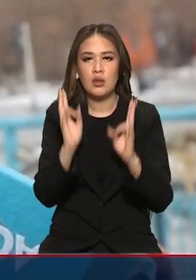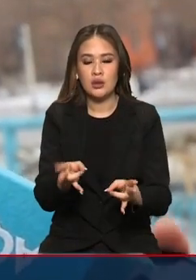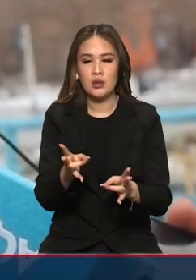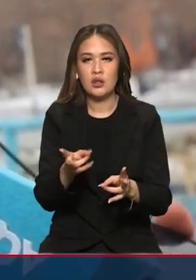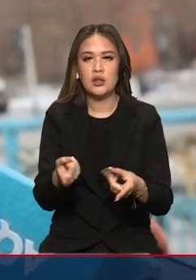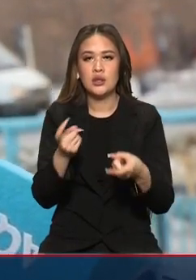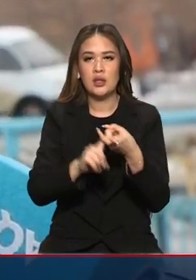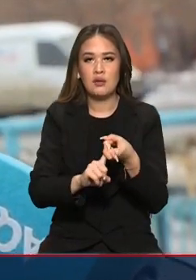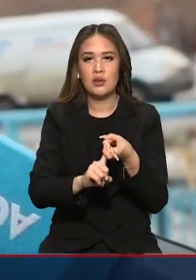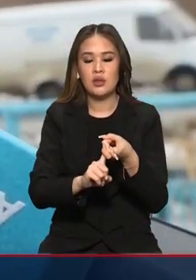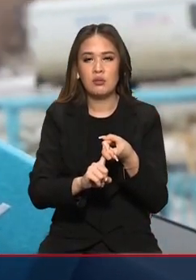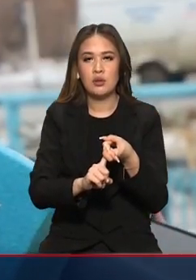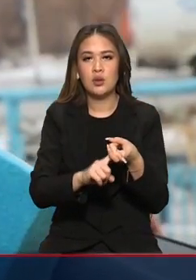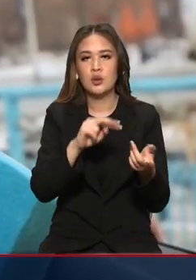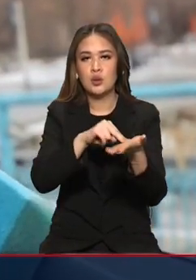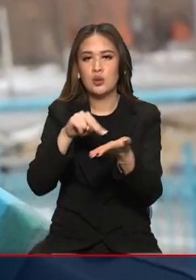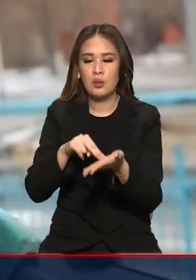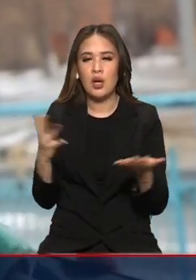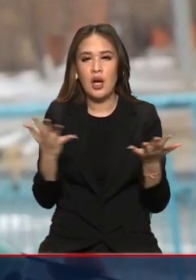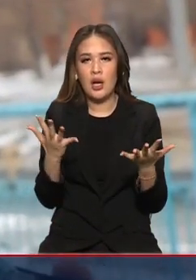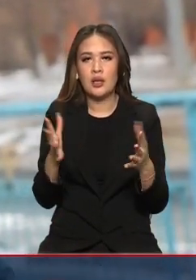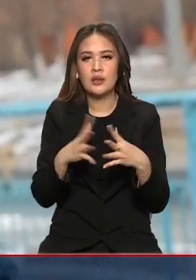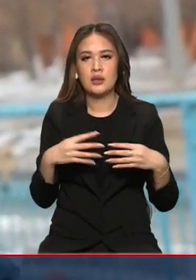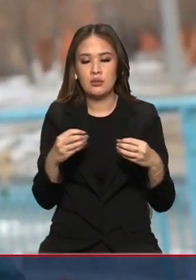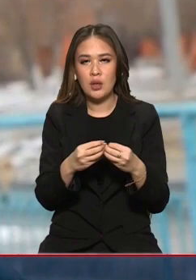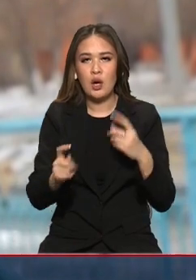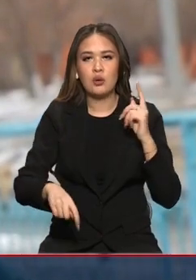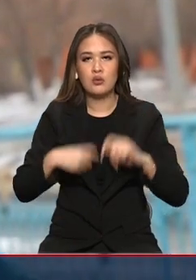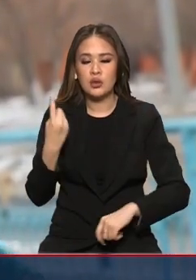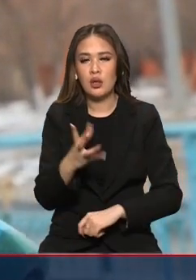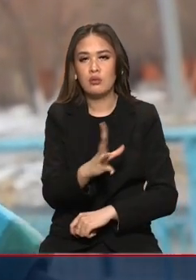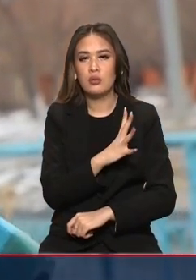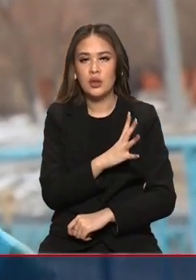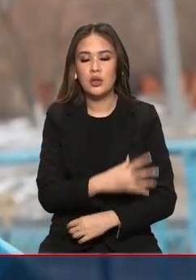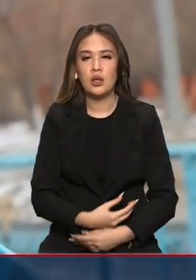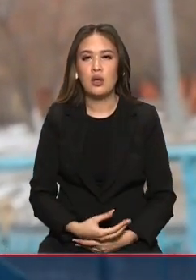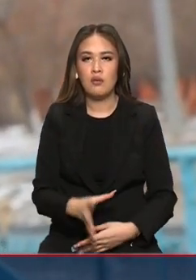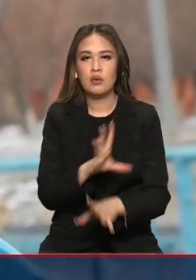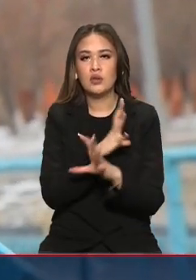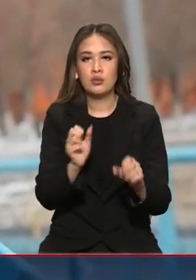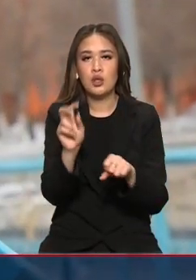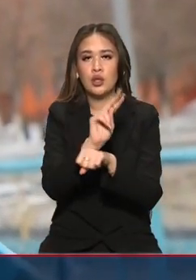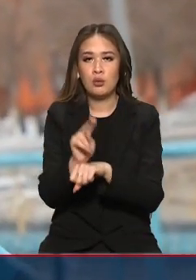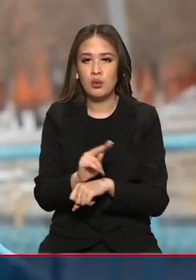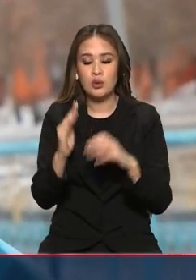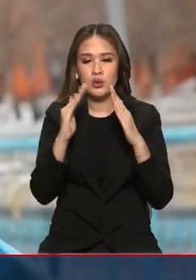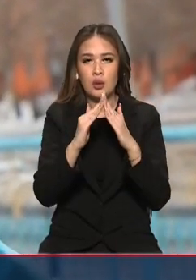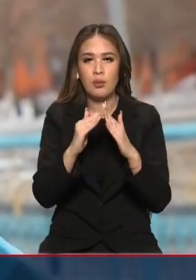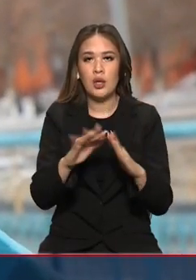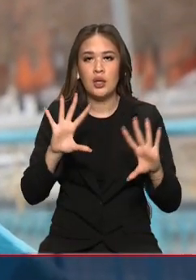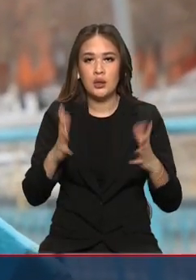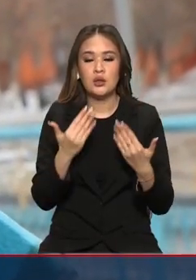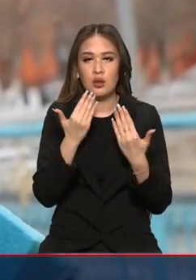от того, какая семья, какой был ущерб нанесен. Возможно, это ремонт дома,